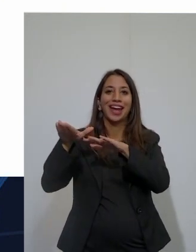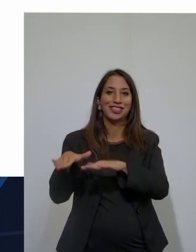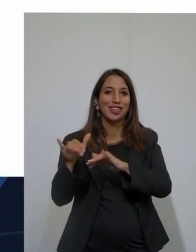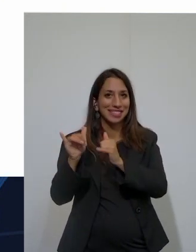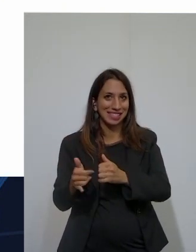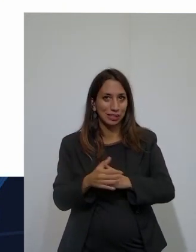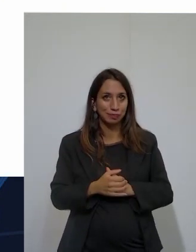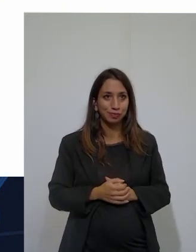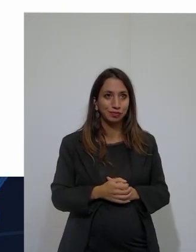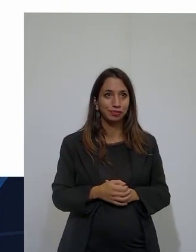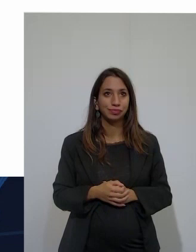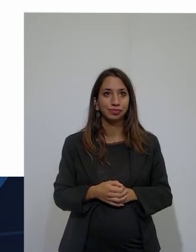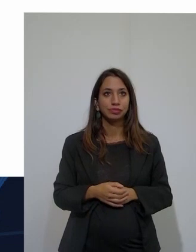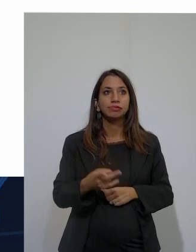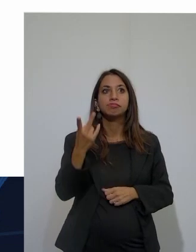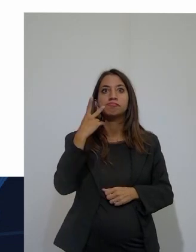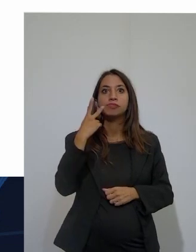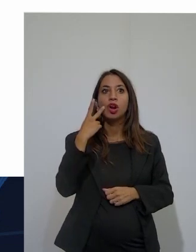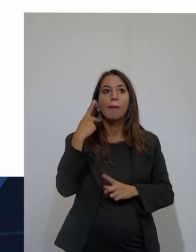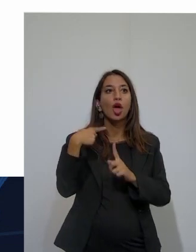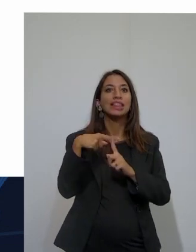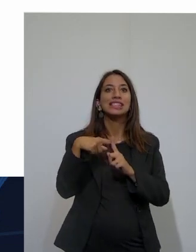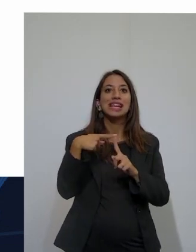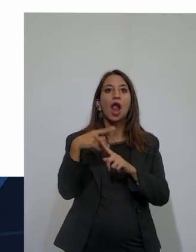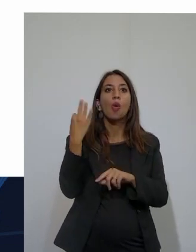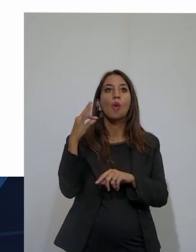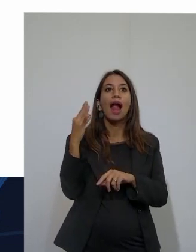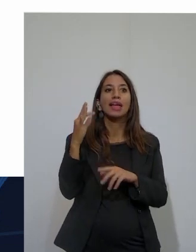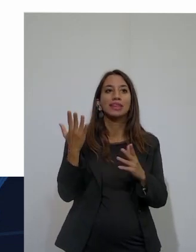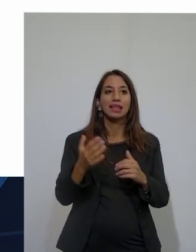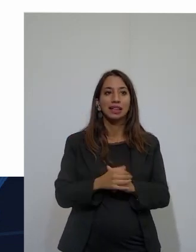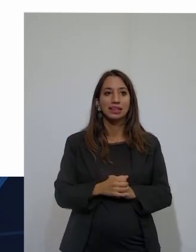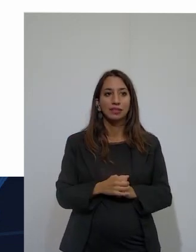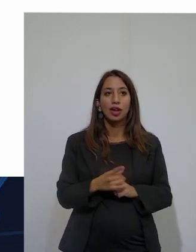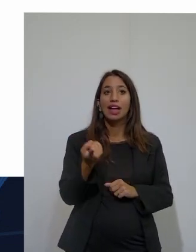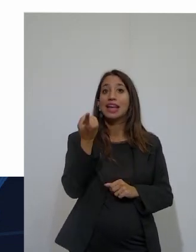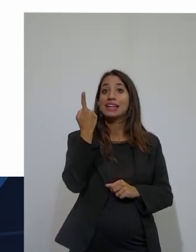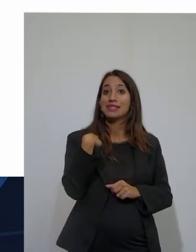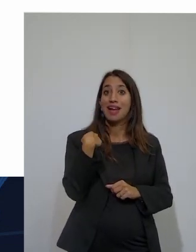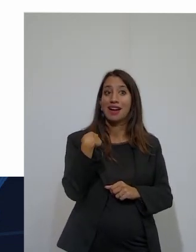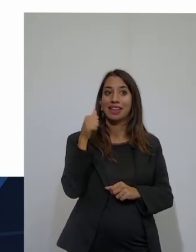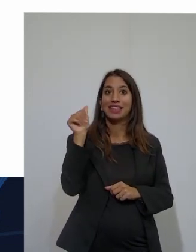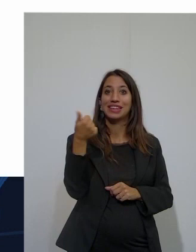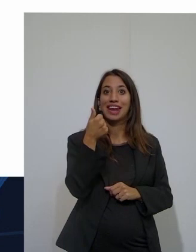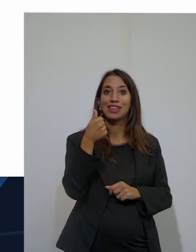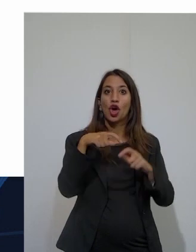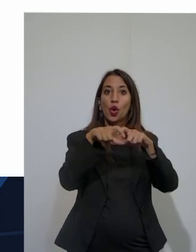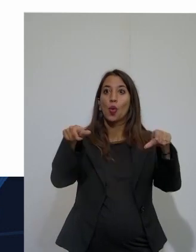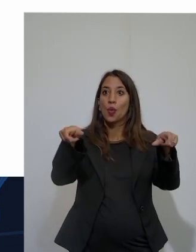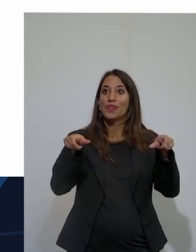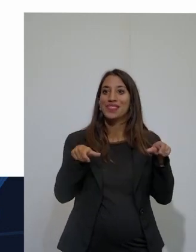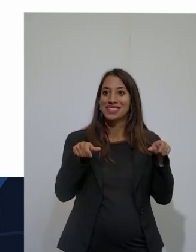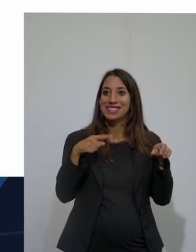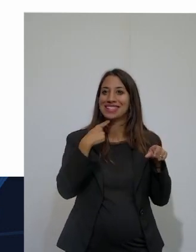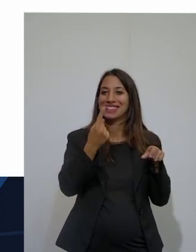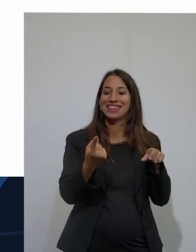il potenziale qualitativo. Ieri il direttore degli Uffizi Schmidt diceva gli Uffizi